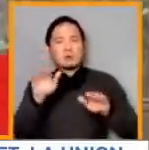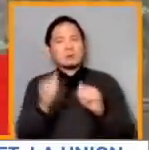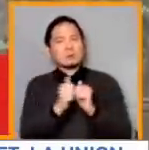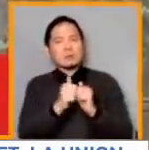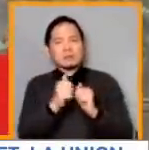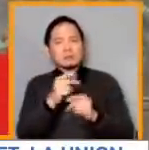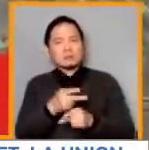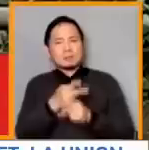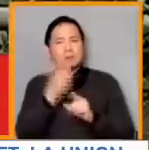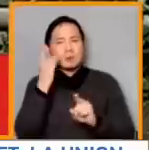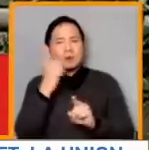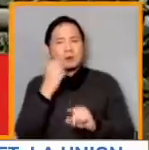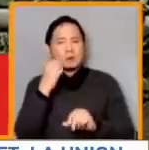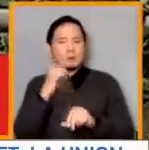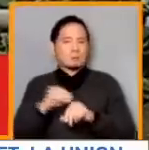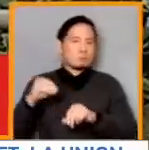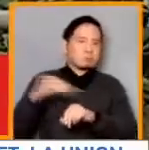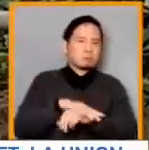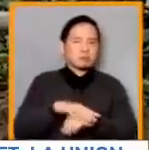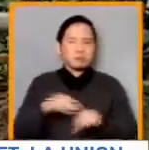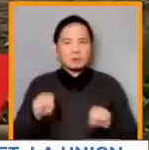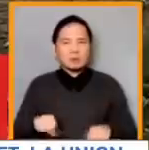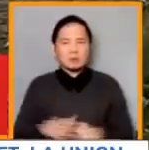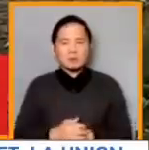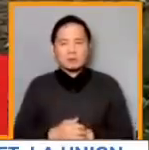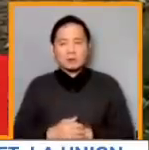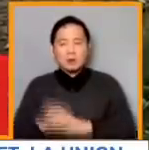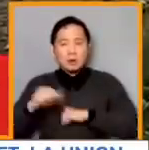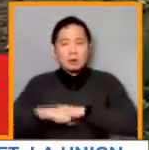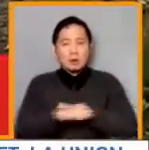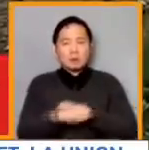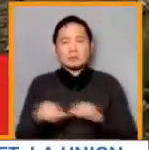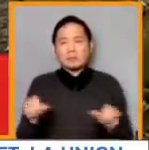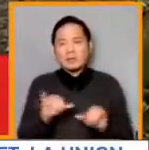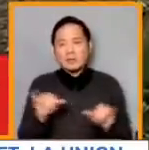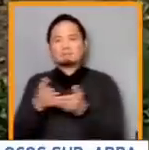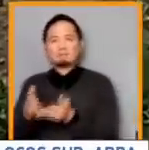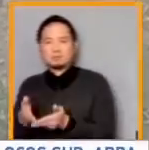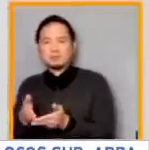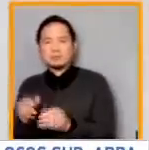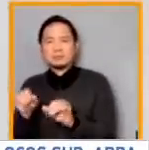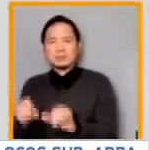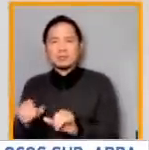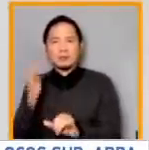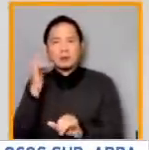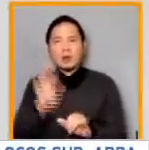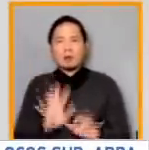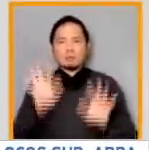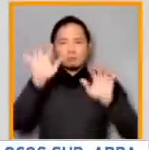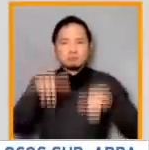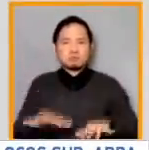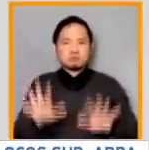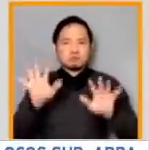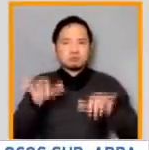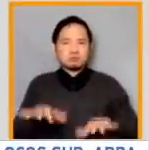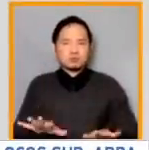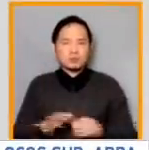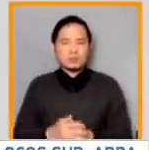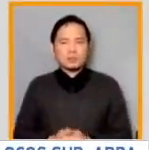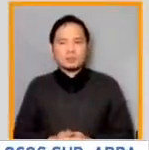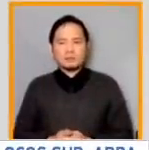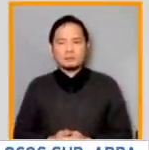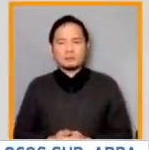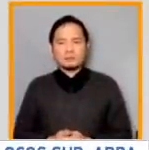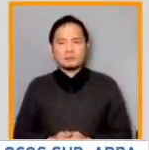naramdaman ang malakas sa ulan sa Kasiguran, Aurora. Hindi muna pumalaot ang ilang mga isda. Ang ulat panahon ni GMA